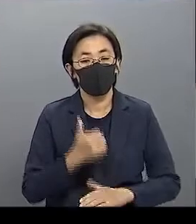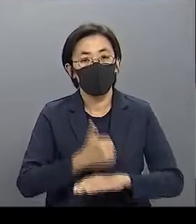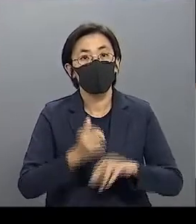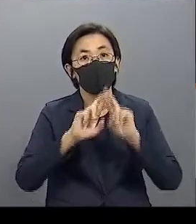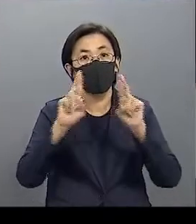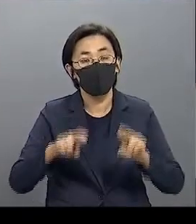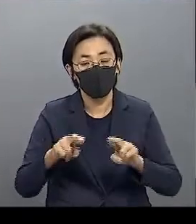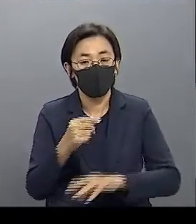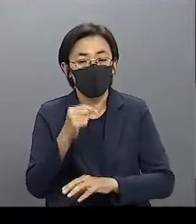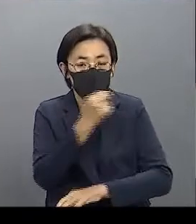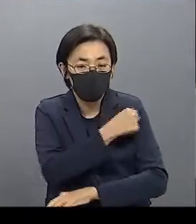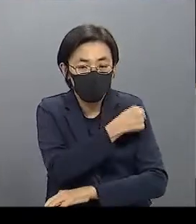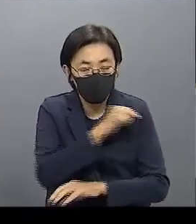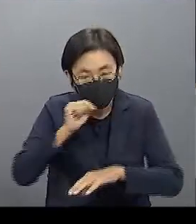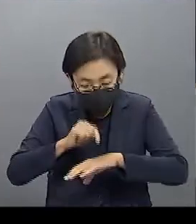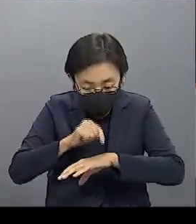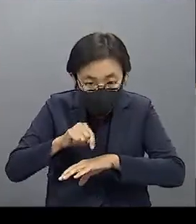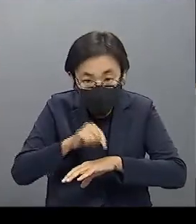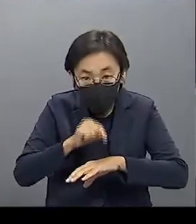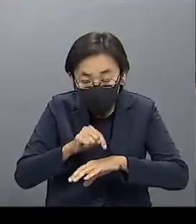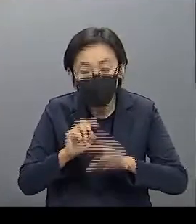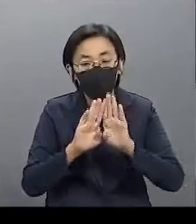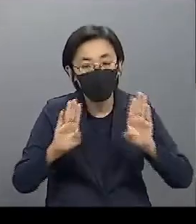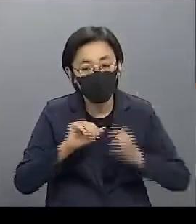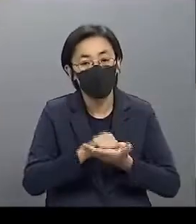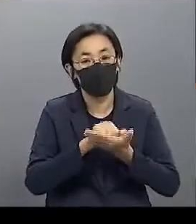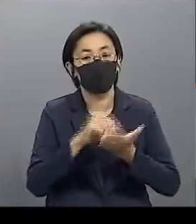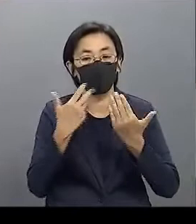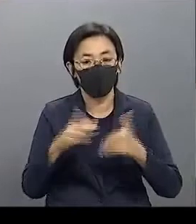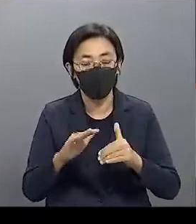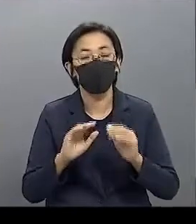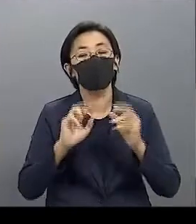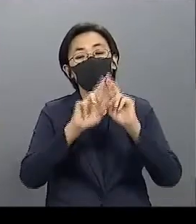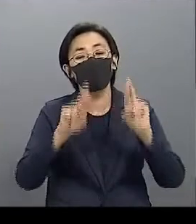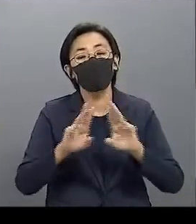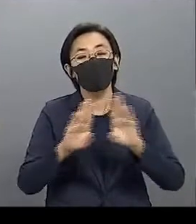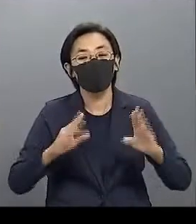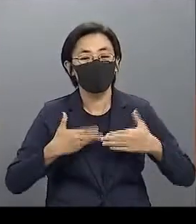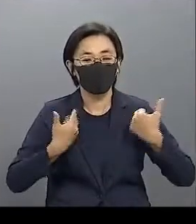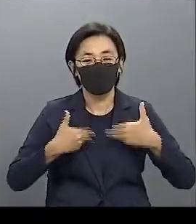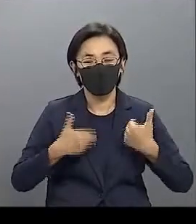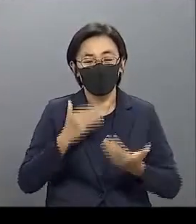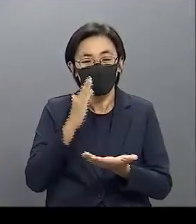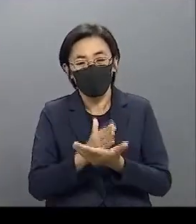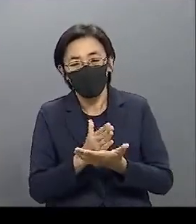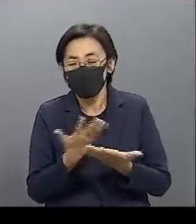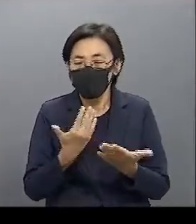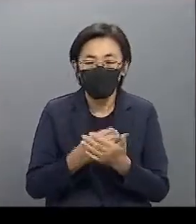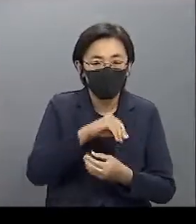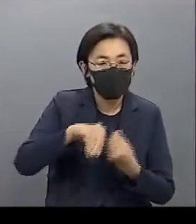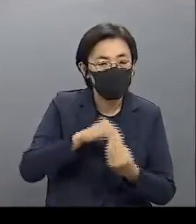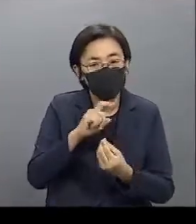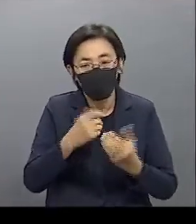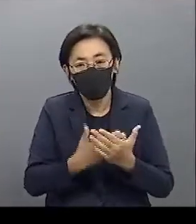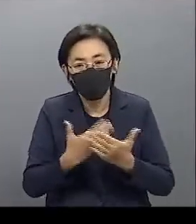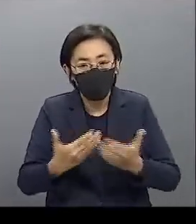ที่กลับมาเปิดให้บริการอีกครั้งค่ะแน่นอนนะคะเขาบอกว่าดีใจเพราะว่าช่วงที่หยุดก็ทำให้รายได้นั้นหายไปไม่มีเงินม